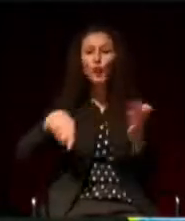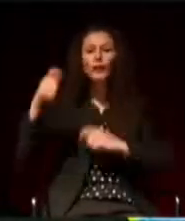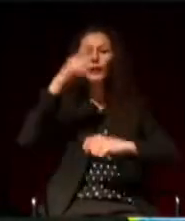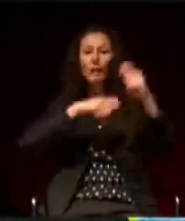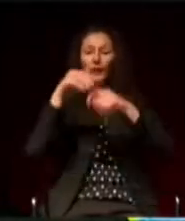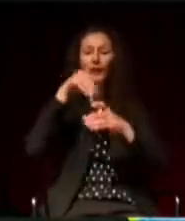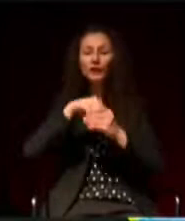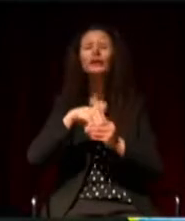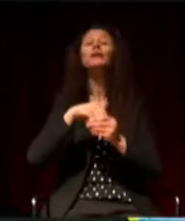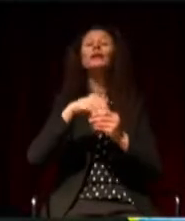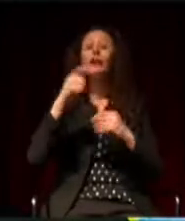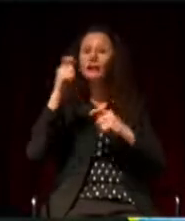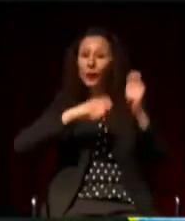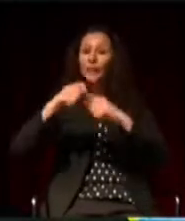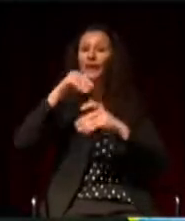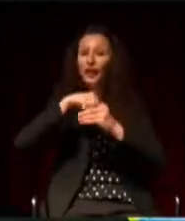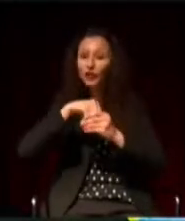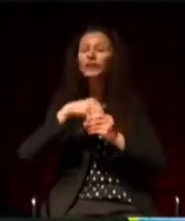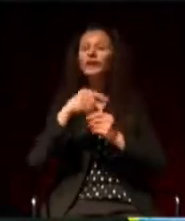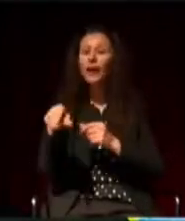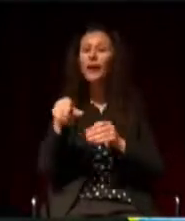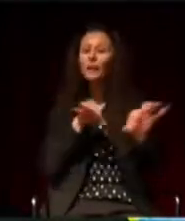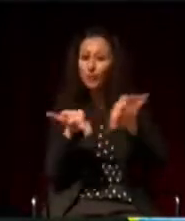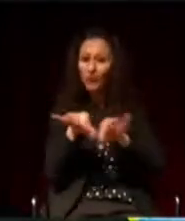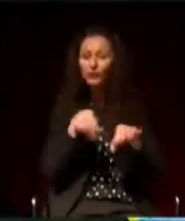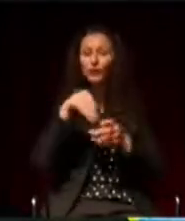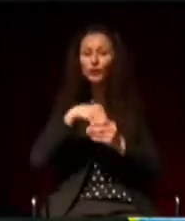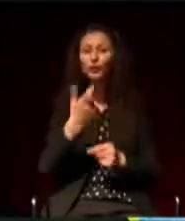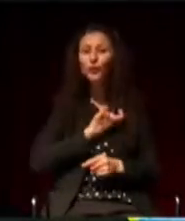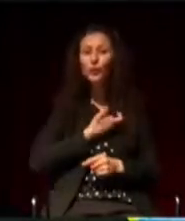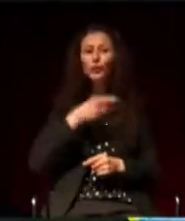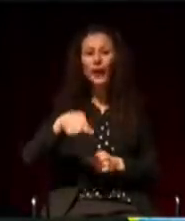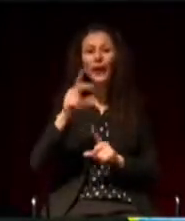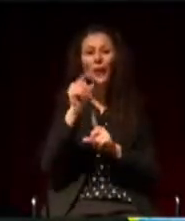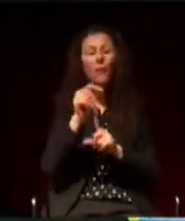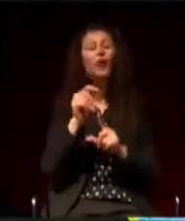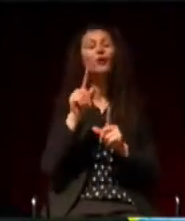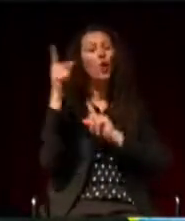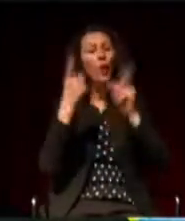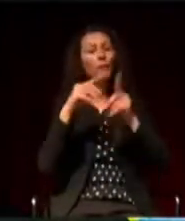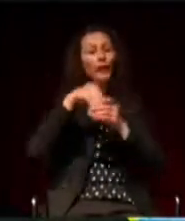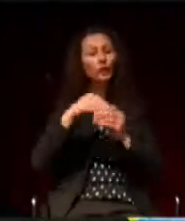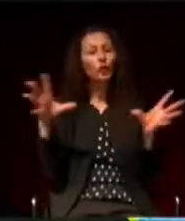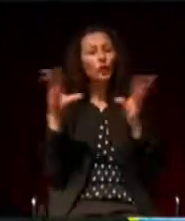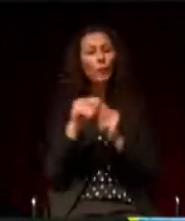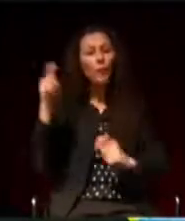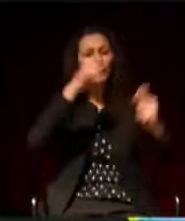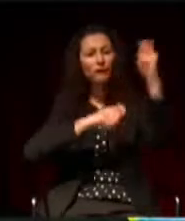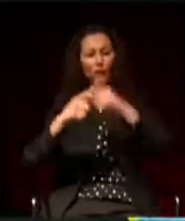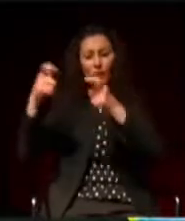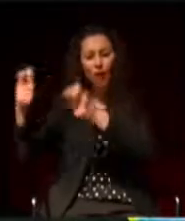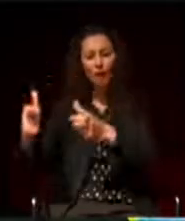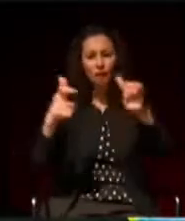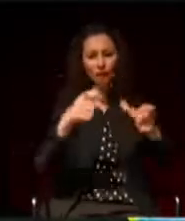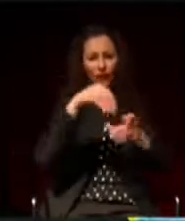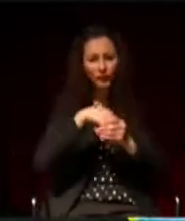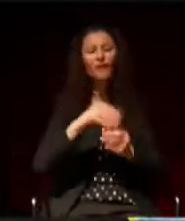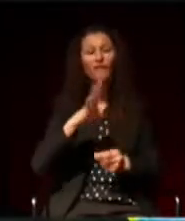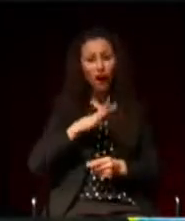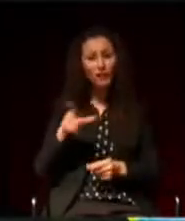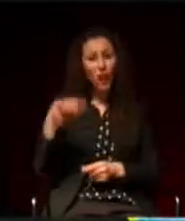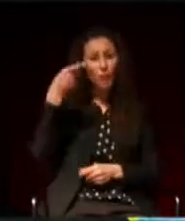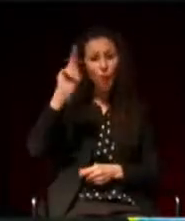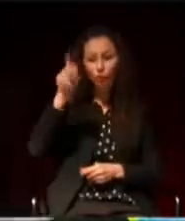yapıların yapı ruhsatı ve ekim imari projesi üzerinden yürürlükteki imar yönetmeliğine göre hesaplanan toplam inşaat alanı toplamlarını ve varsa